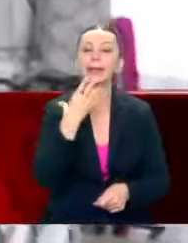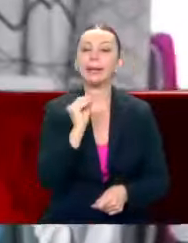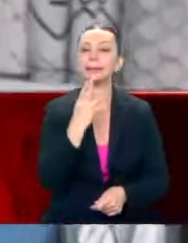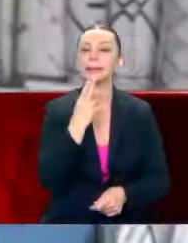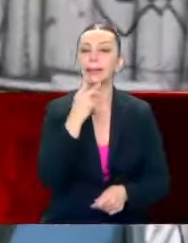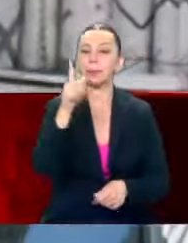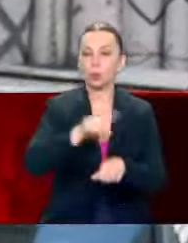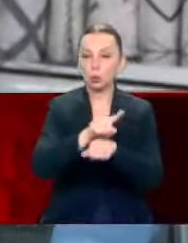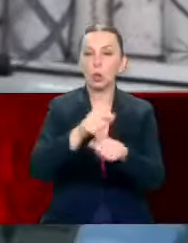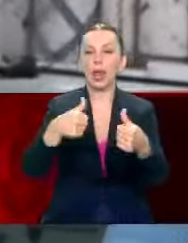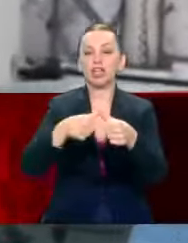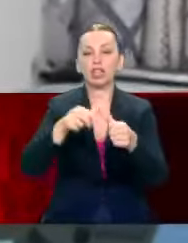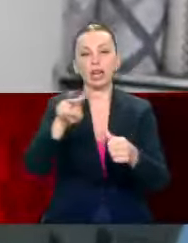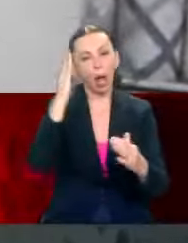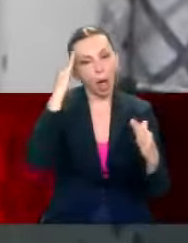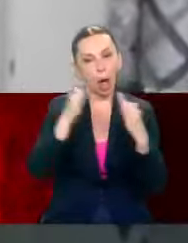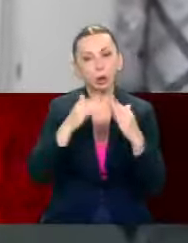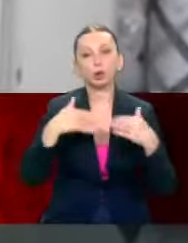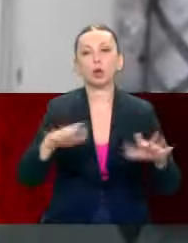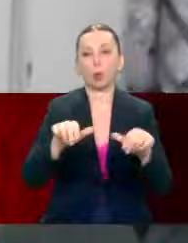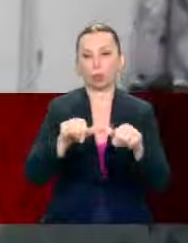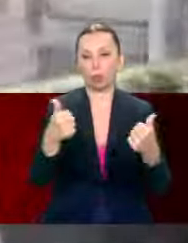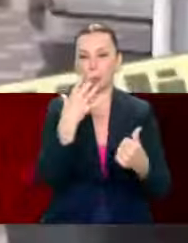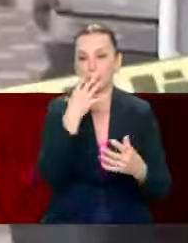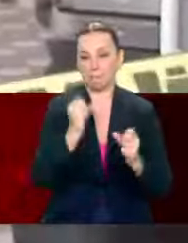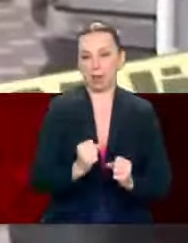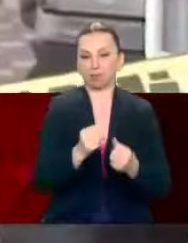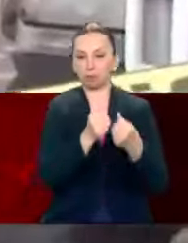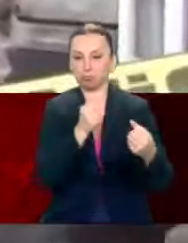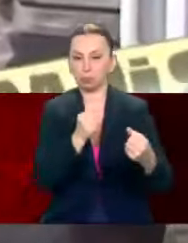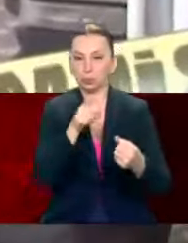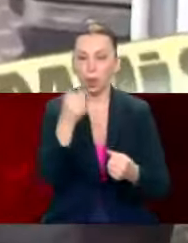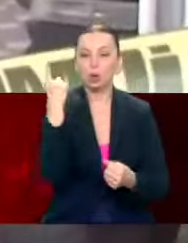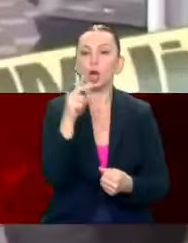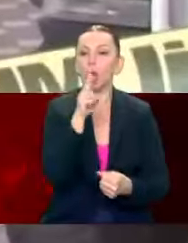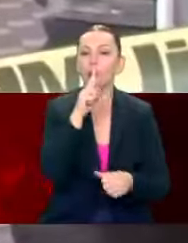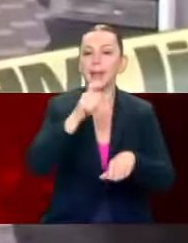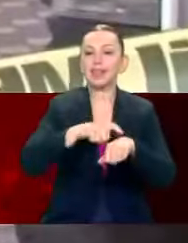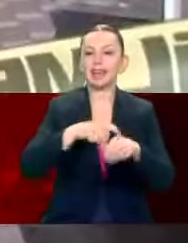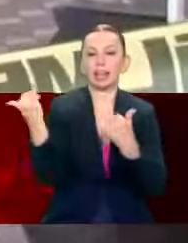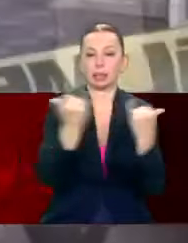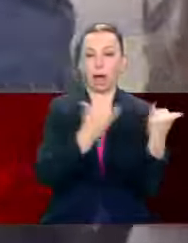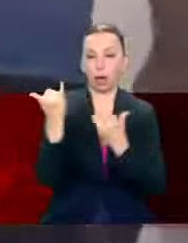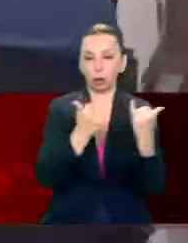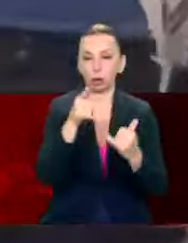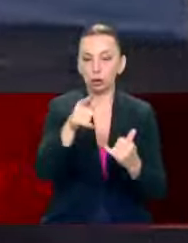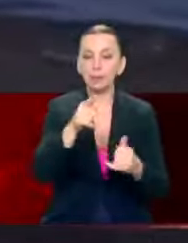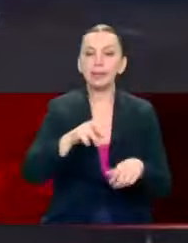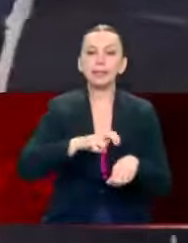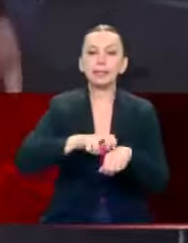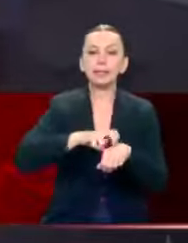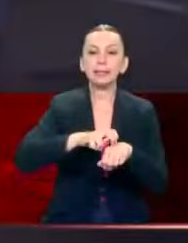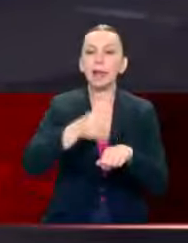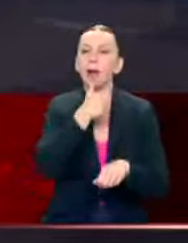kadın bir süredir eşiyle anlaşmazlık yaşıyordu ve boşanma aşamasındaydı. İddiaya göre çift dün öğle saatlerinde tartışmaya başladı. Öfkesini